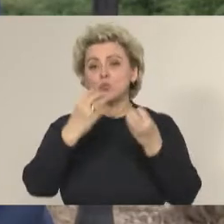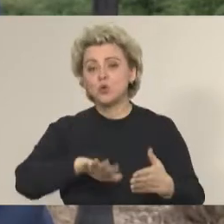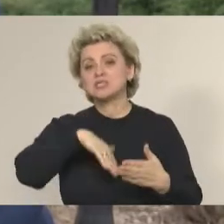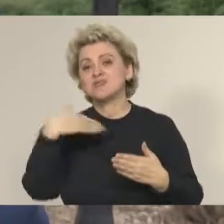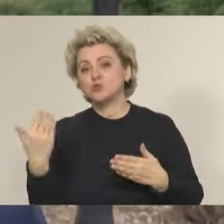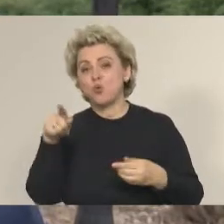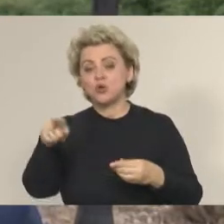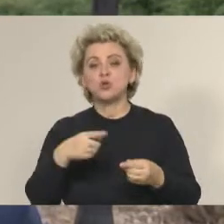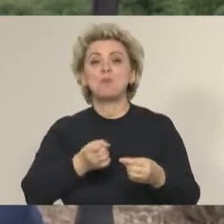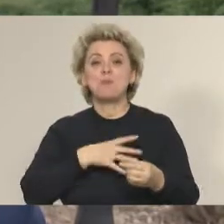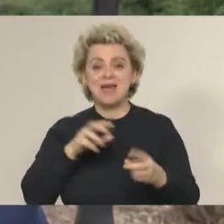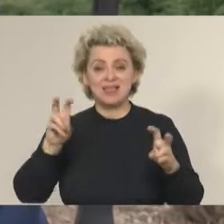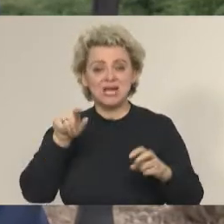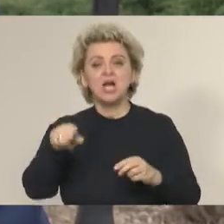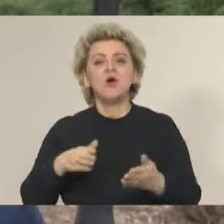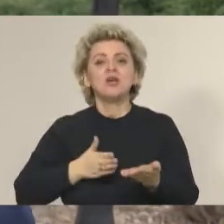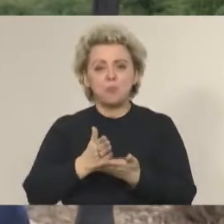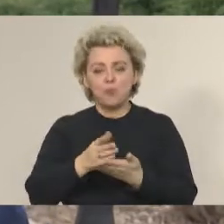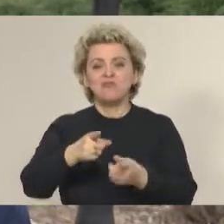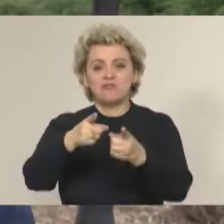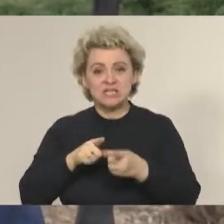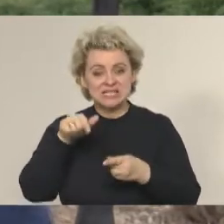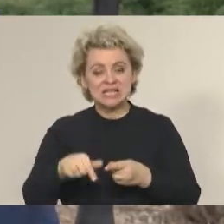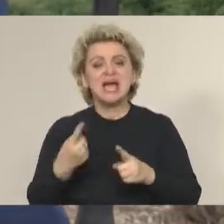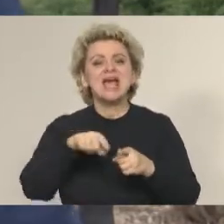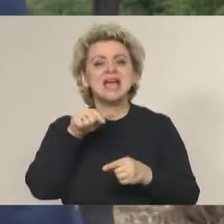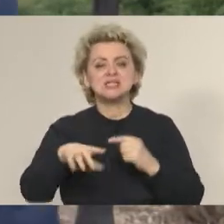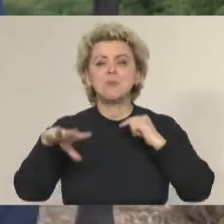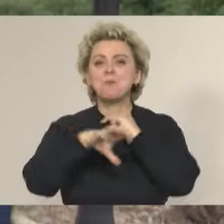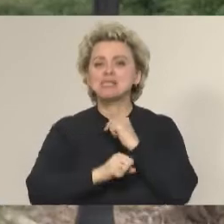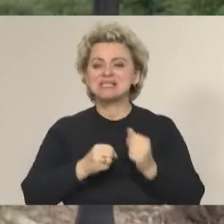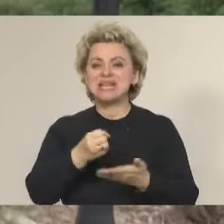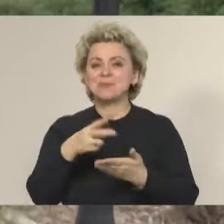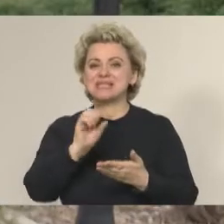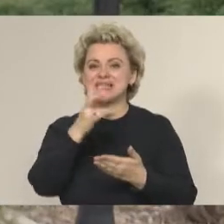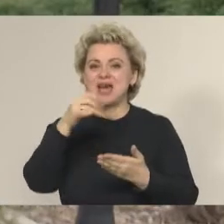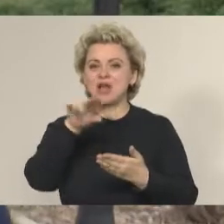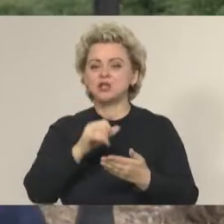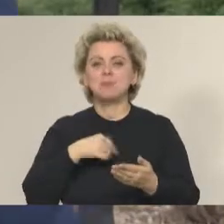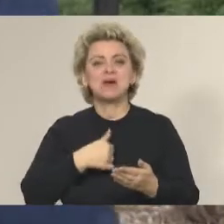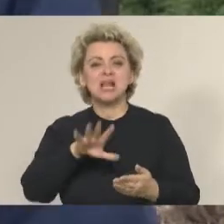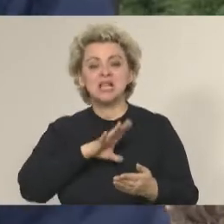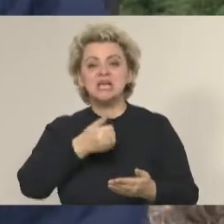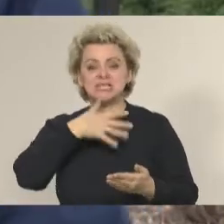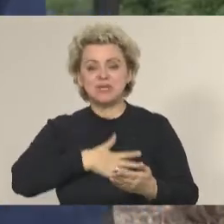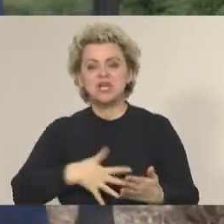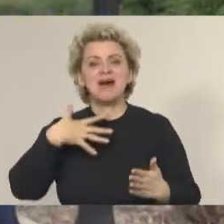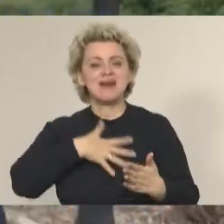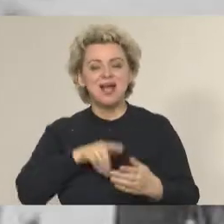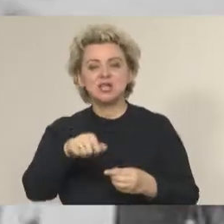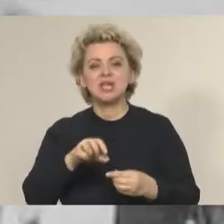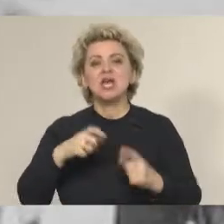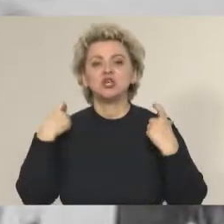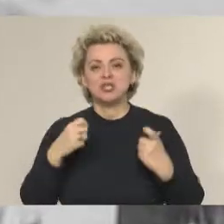сторону белых, выпустив последний снаряд бронепоезда. И вот этим последним снарядом был смертельно ранен генерал-лейтенант